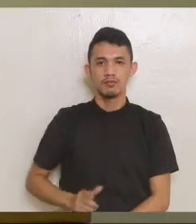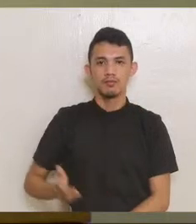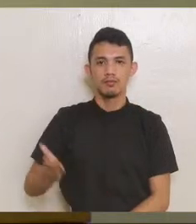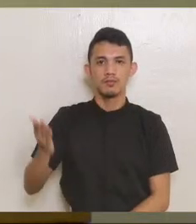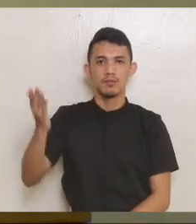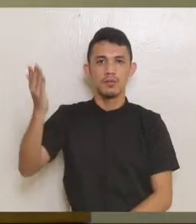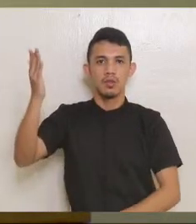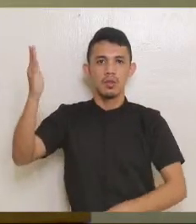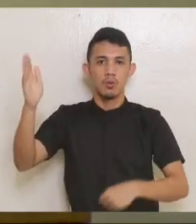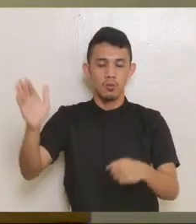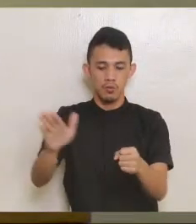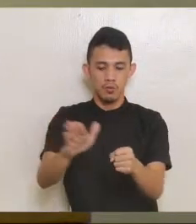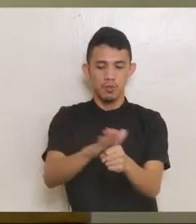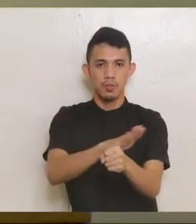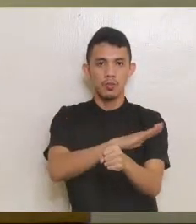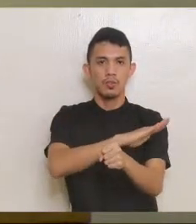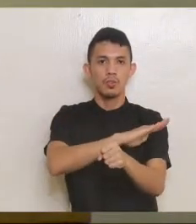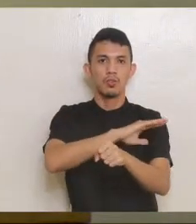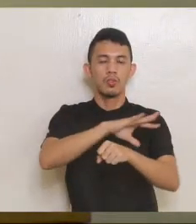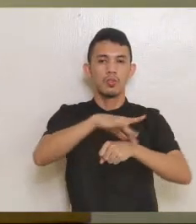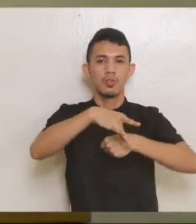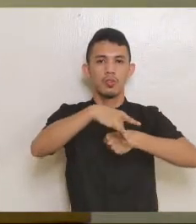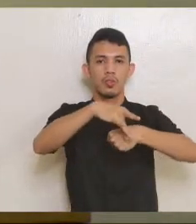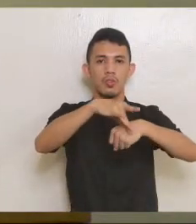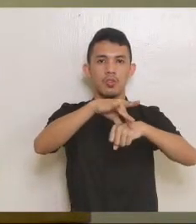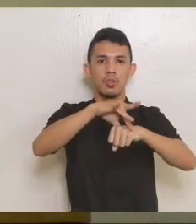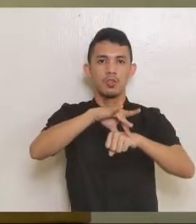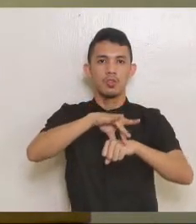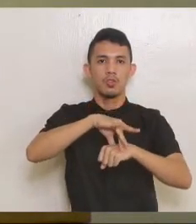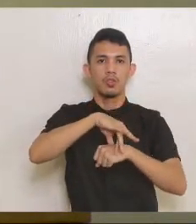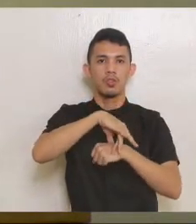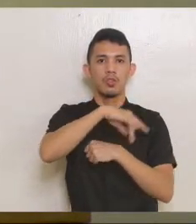puno ang yuta sa imong mga